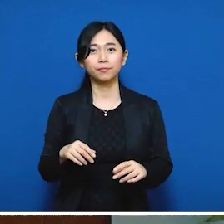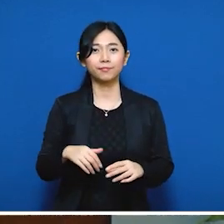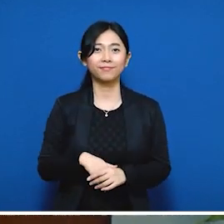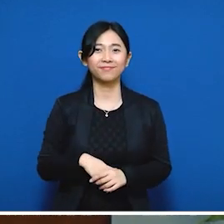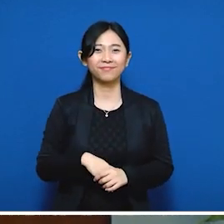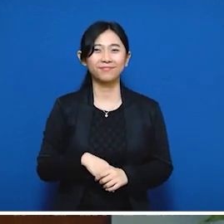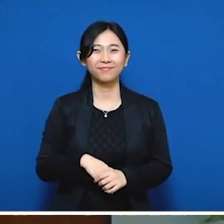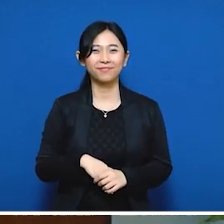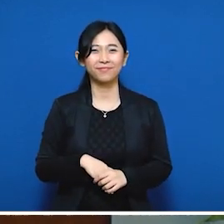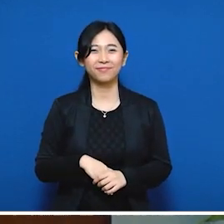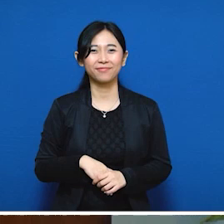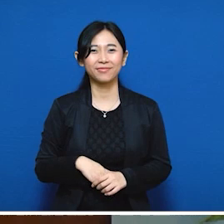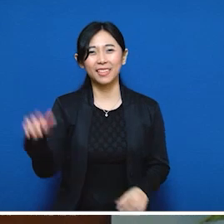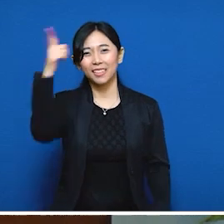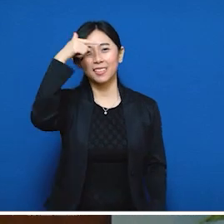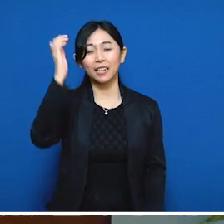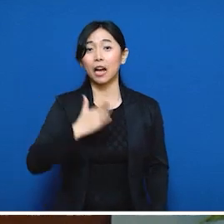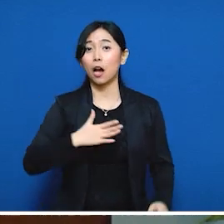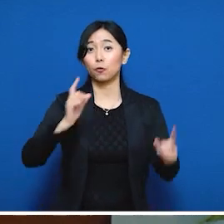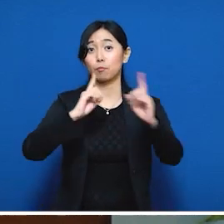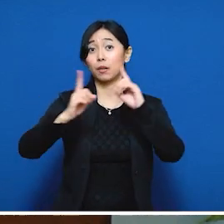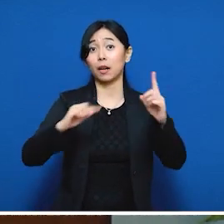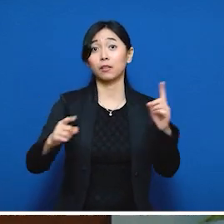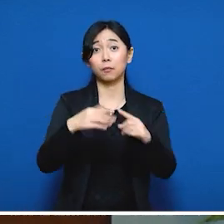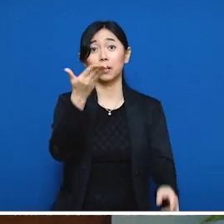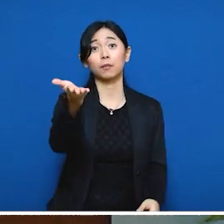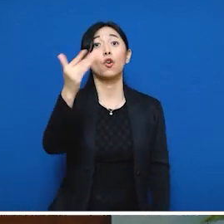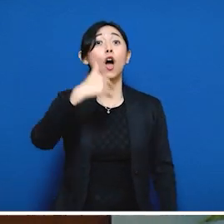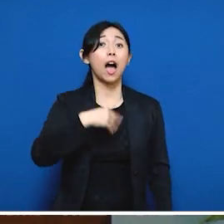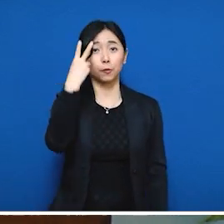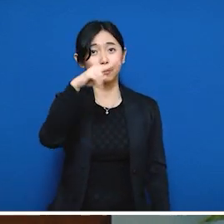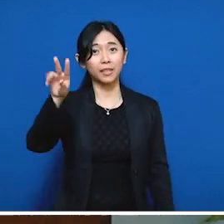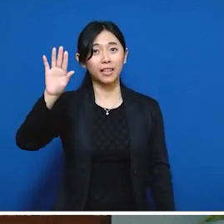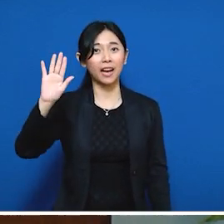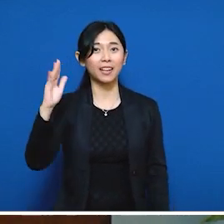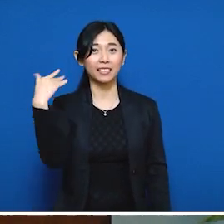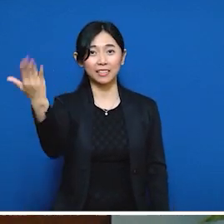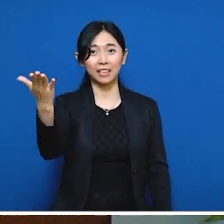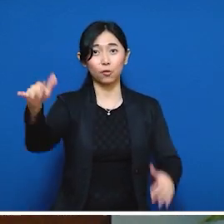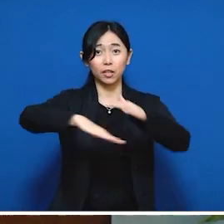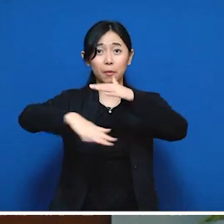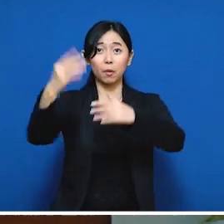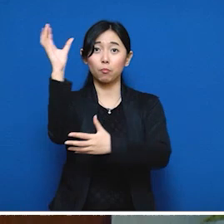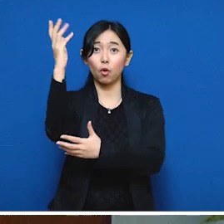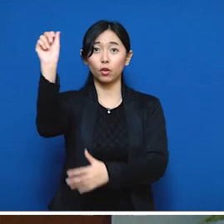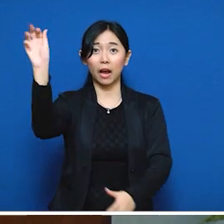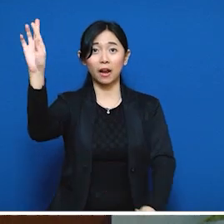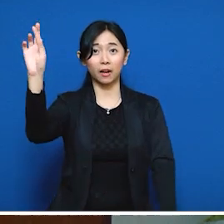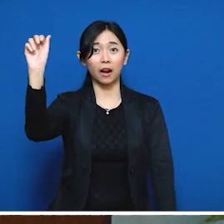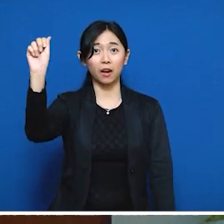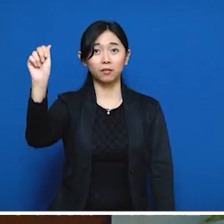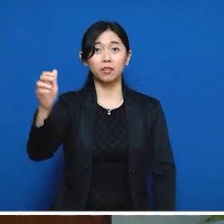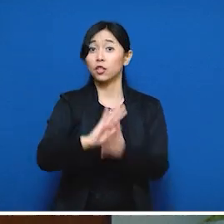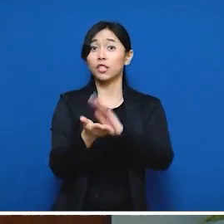katanya, "Karena aku berkata kepadamu, aku melihat engkau di bawah pohon ara, maka